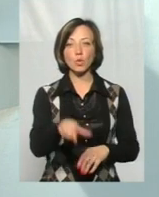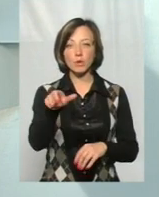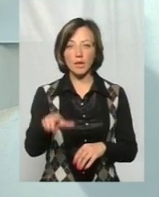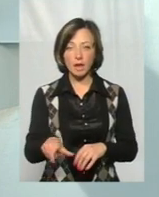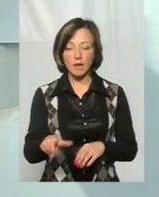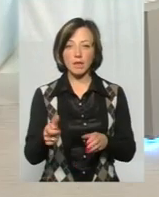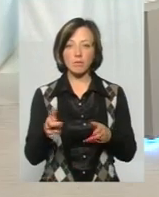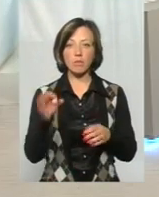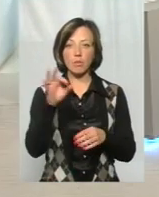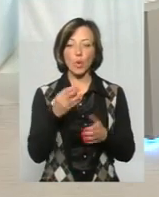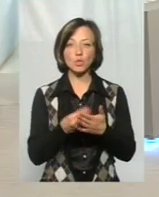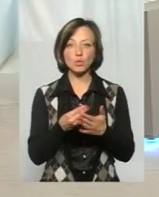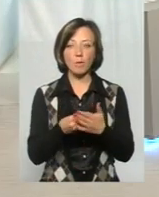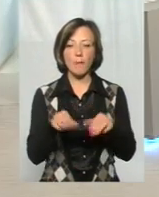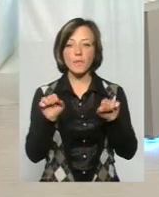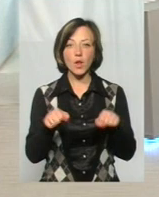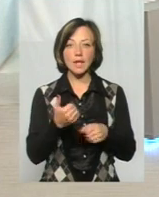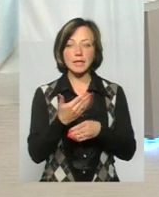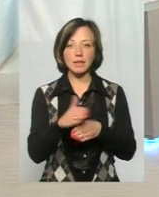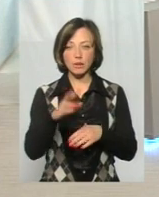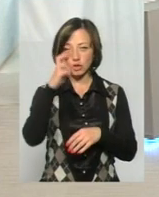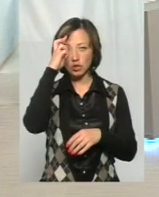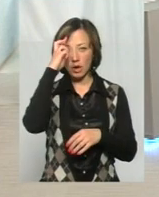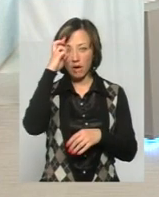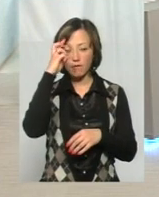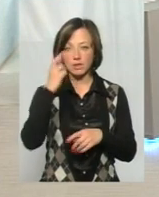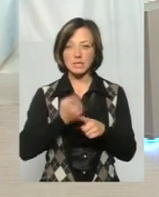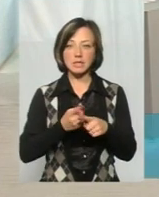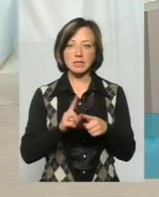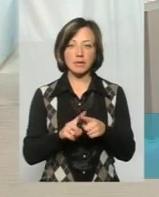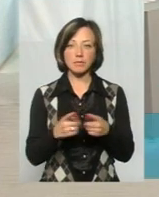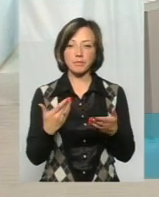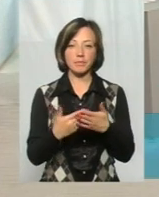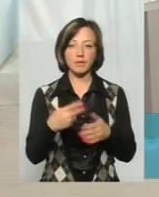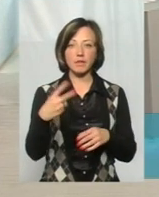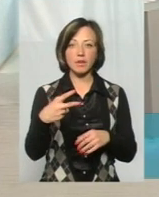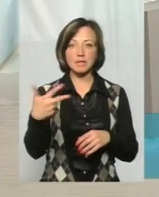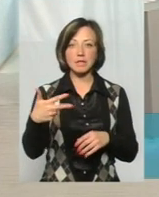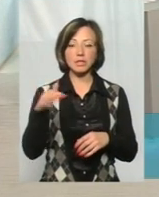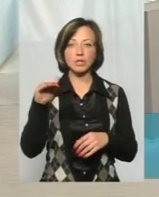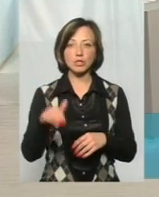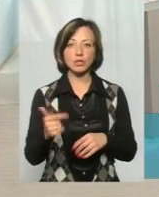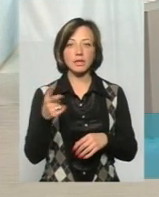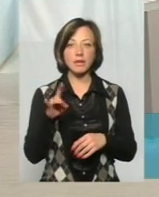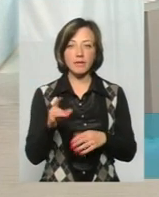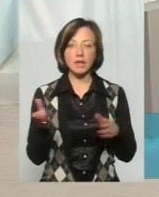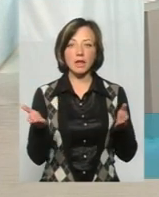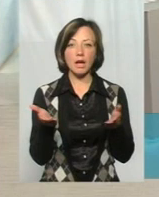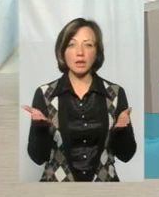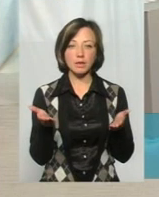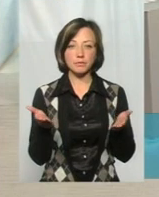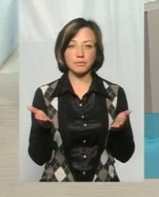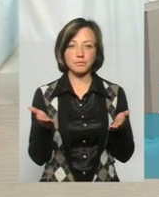ми говоримо про суми, які могли надатися державою, ну, це від сили ну, 20-30 тисяч гривень, які